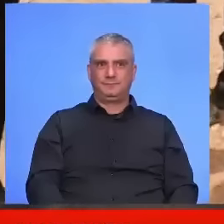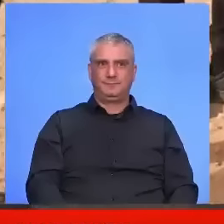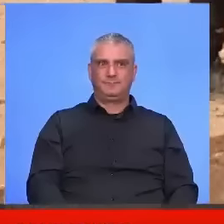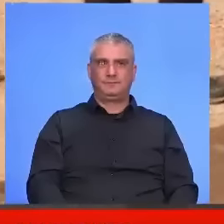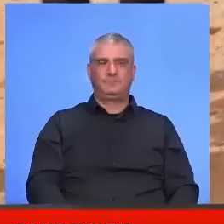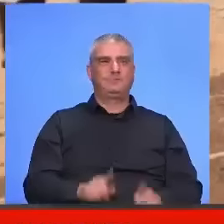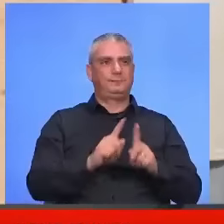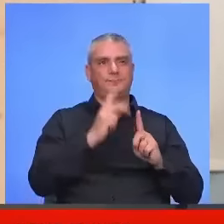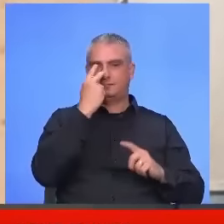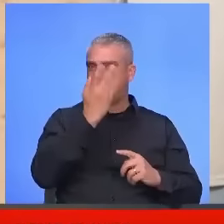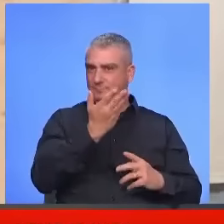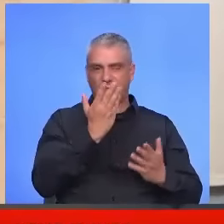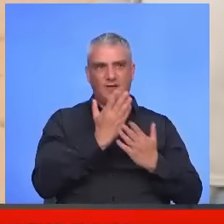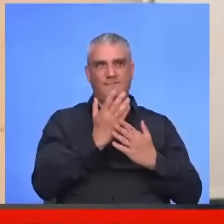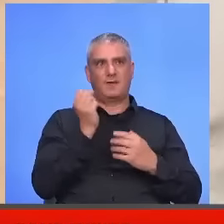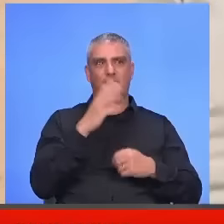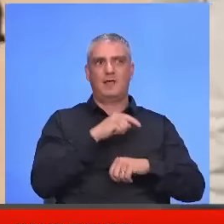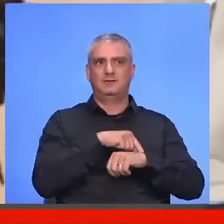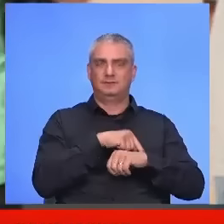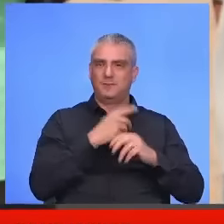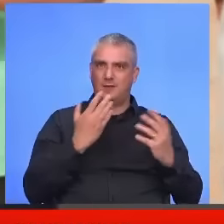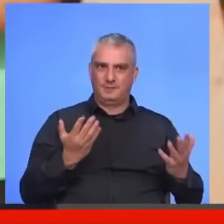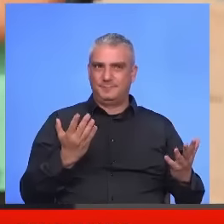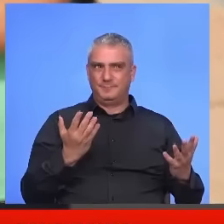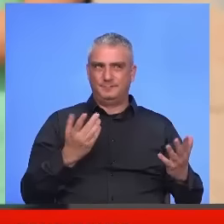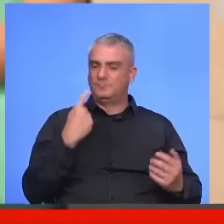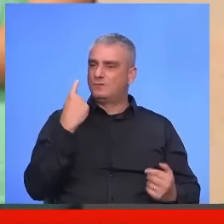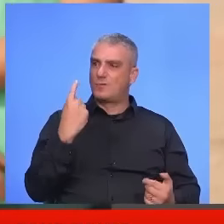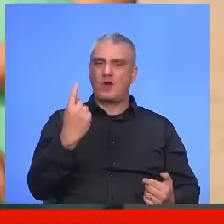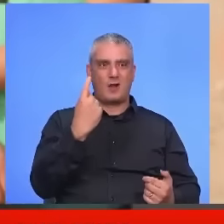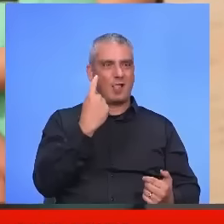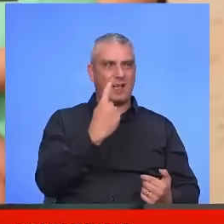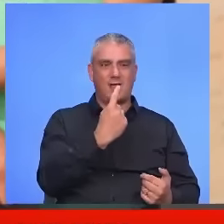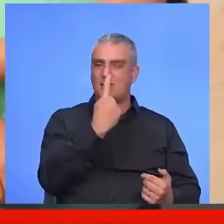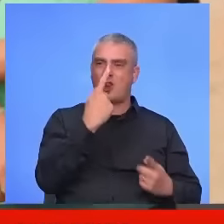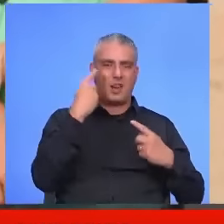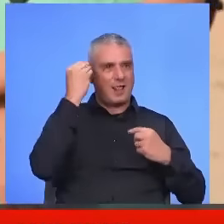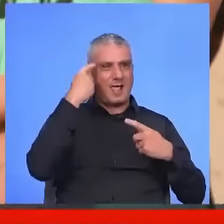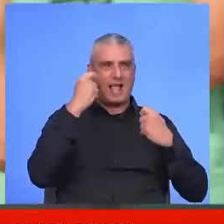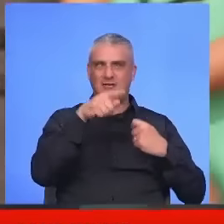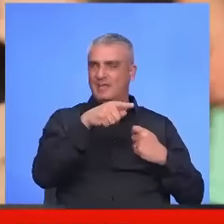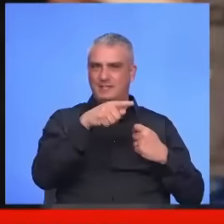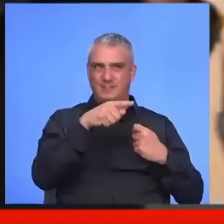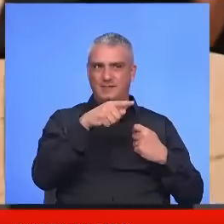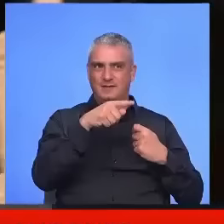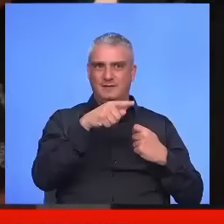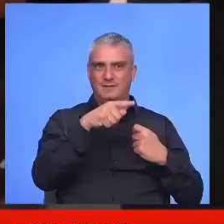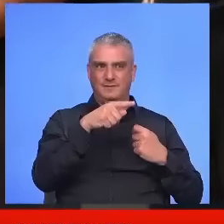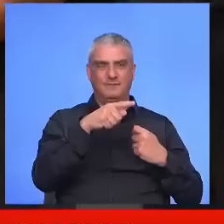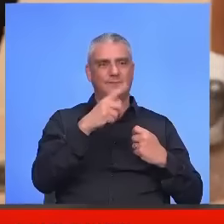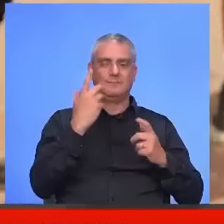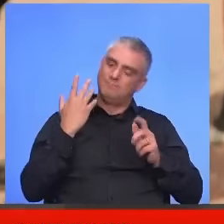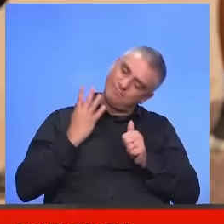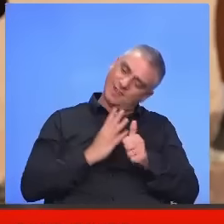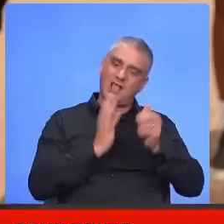כמו שאתם רואים, הגיע הרגע. כל אחד ואחד מכאן, כל חניך פה. אחריי נקרא